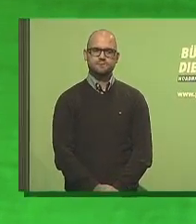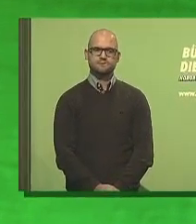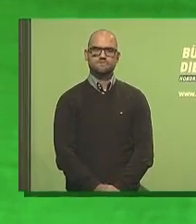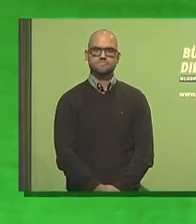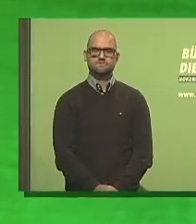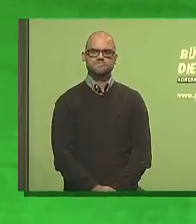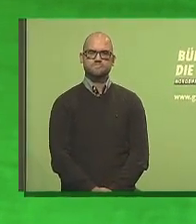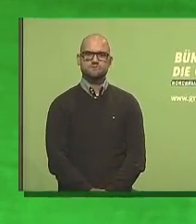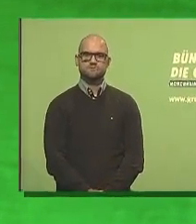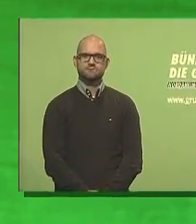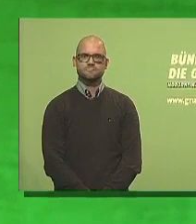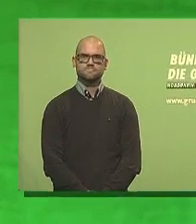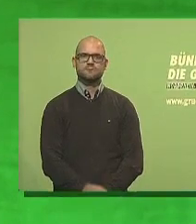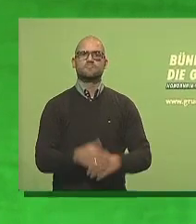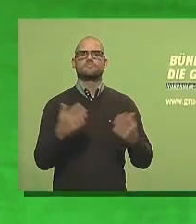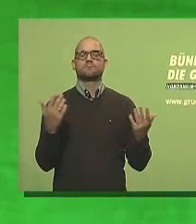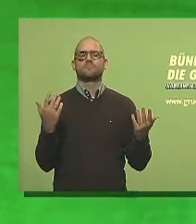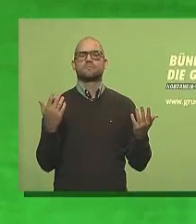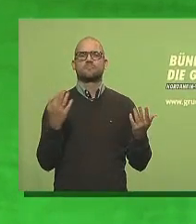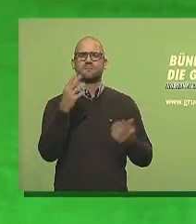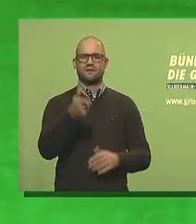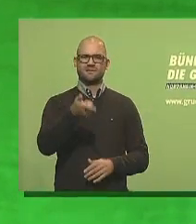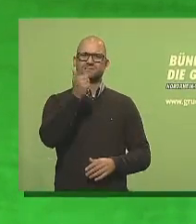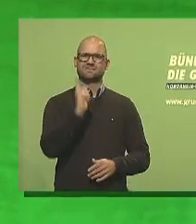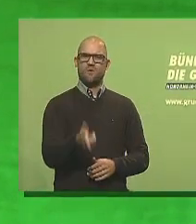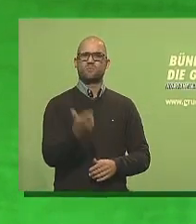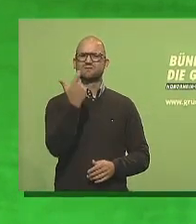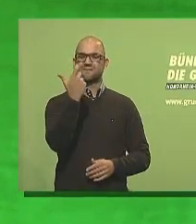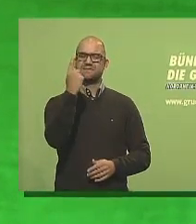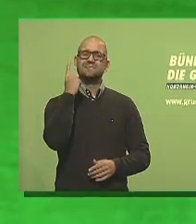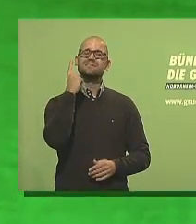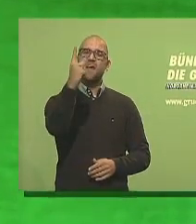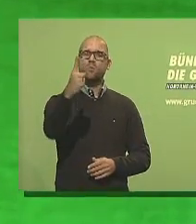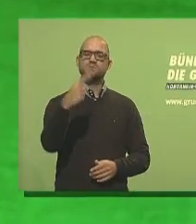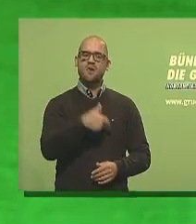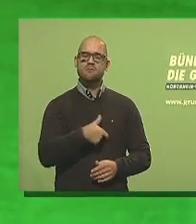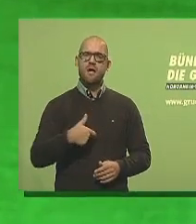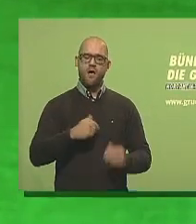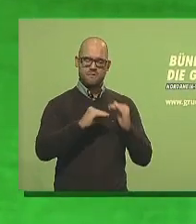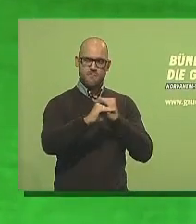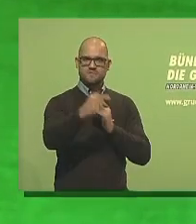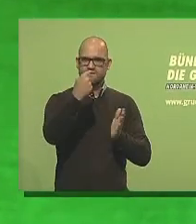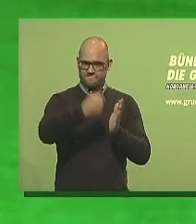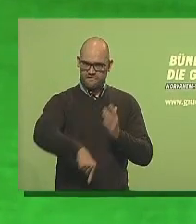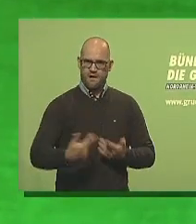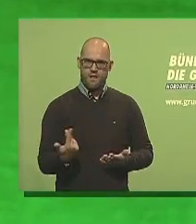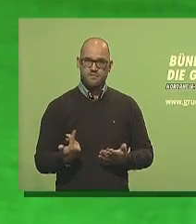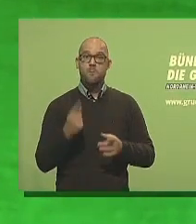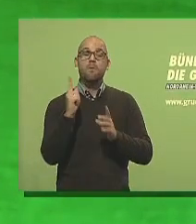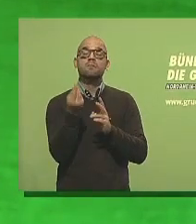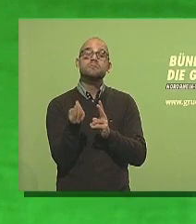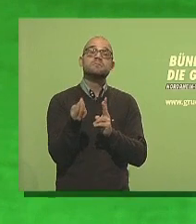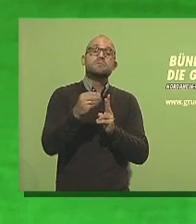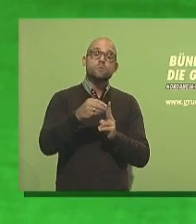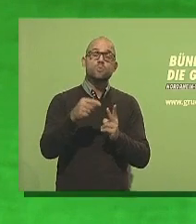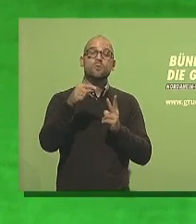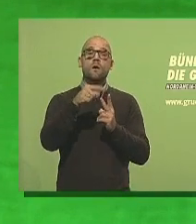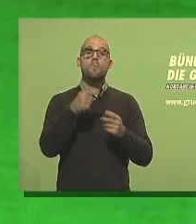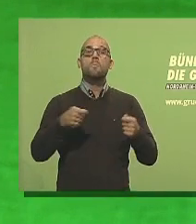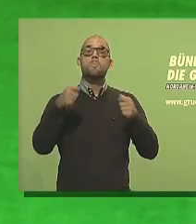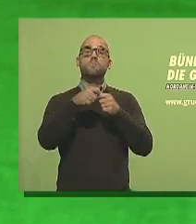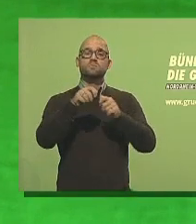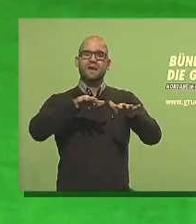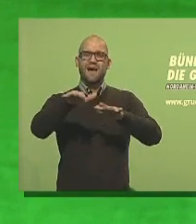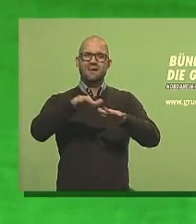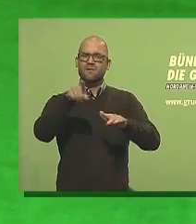Es sind ja nicht nur die 220.000 fehlenden Kita-Plätze, es ist eben zugleich die Situation, dass die Bundesregierung